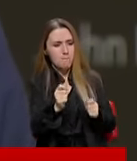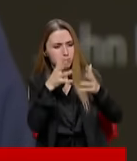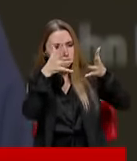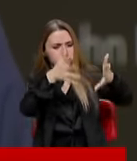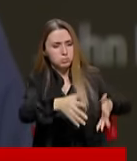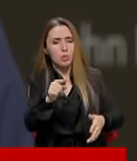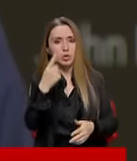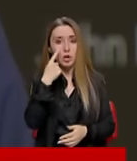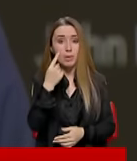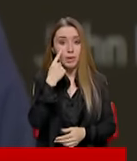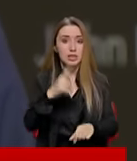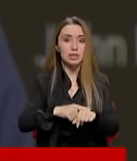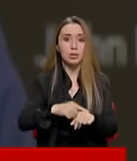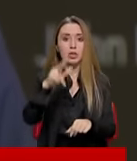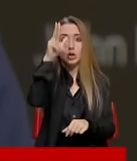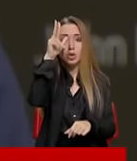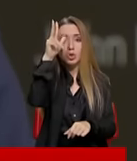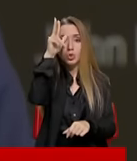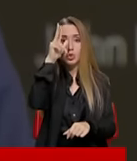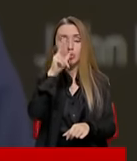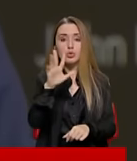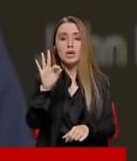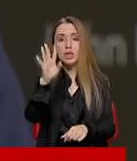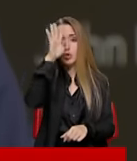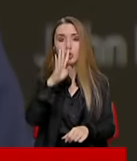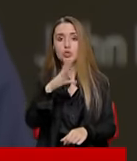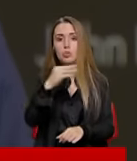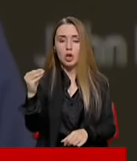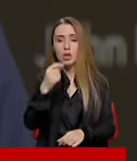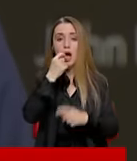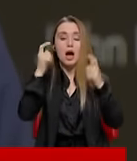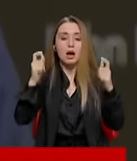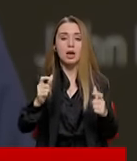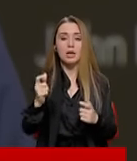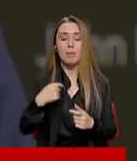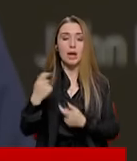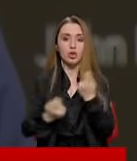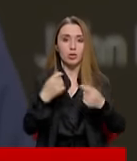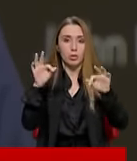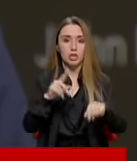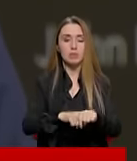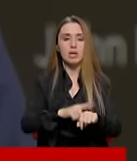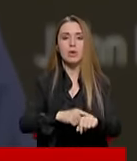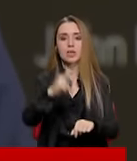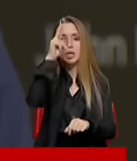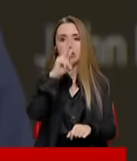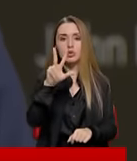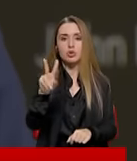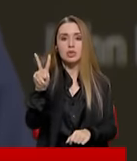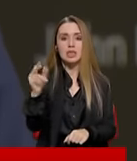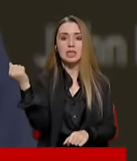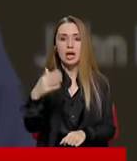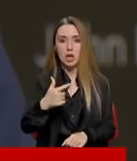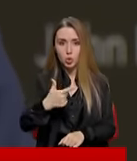rakamlarıyla güncellediğim zaman 350 400 milyon lira ve Ankara'da Ben iş başına geldiğimde 232 tane